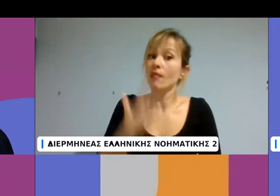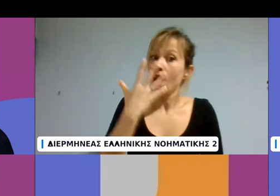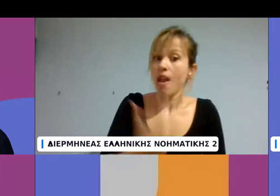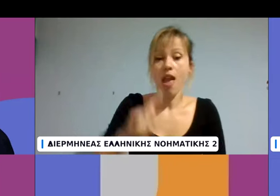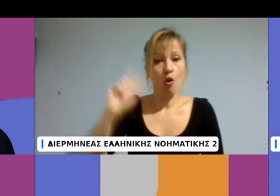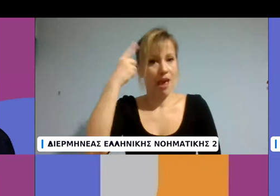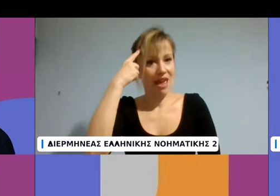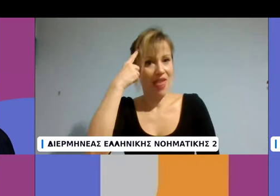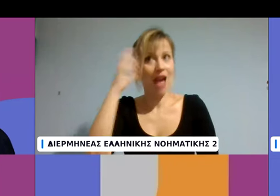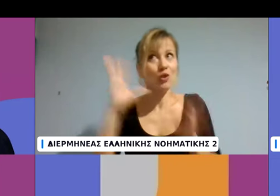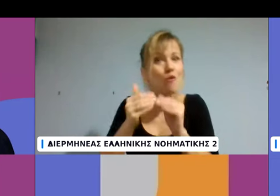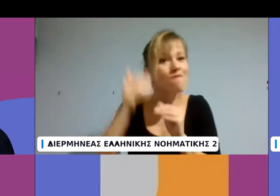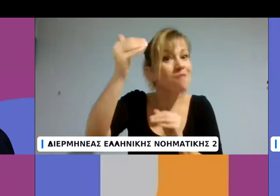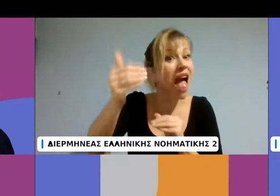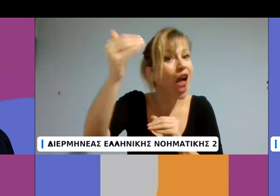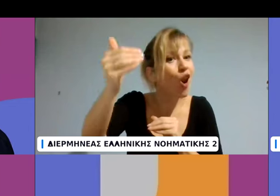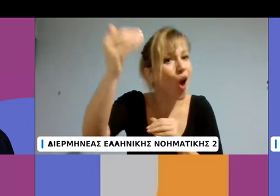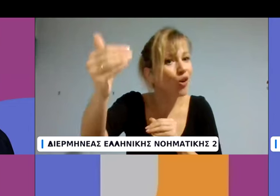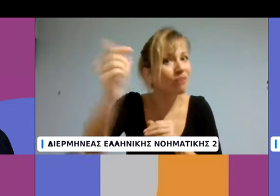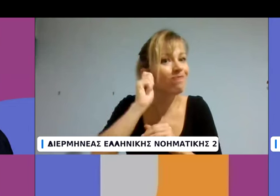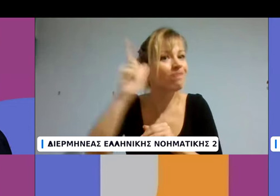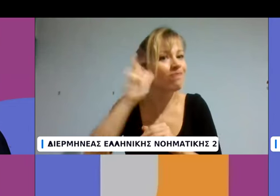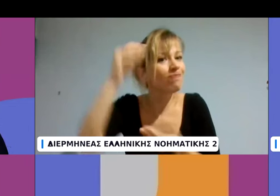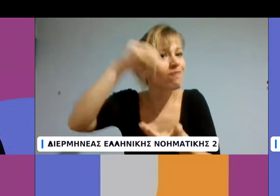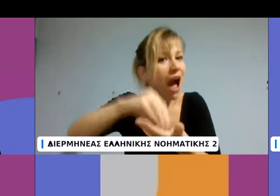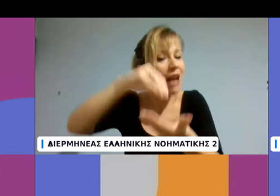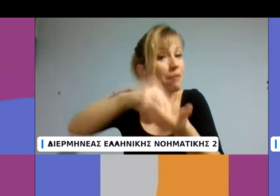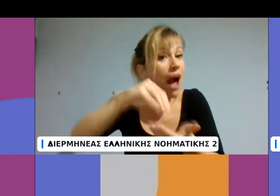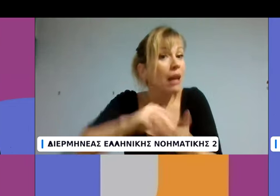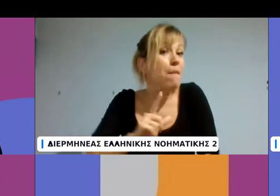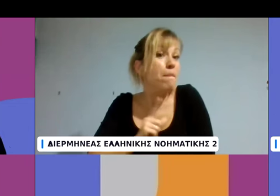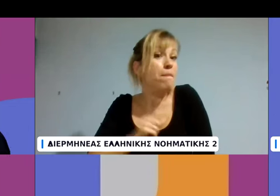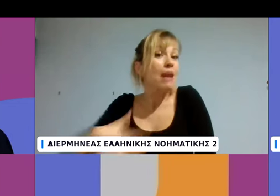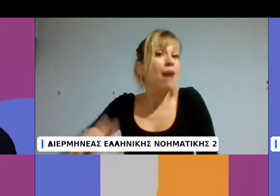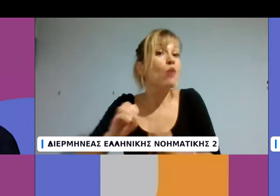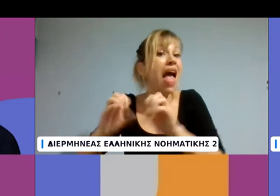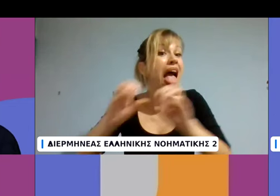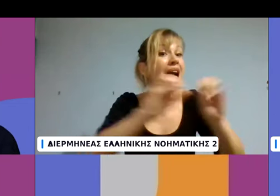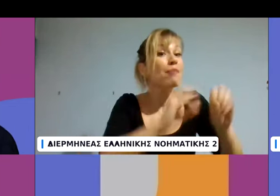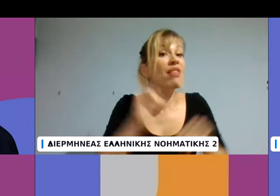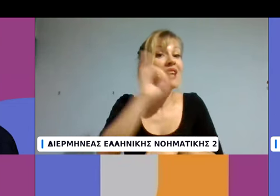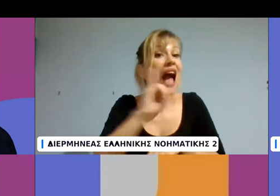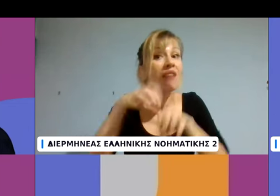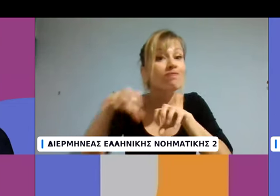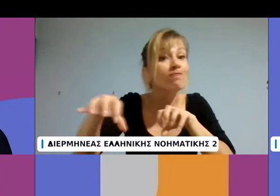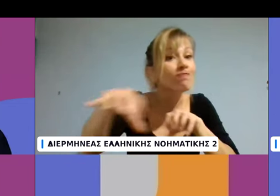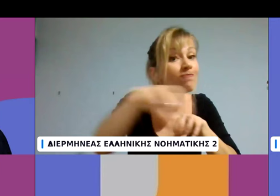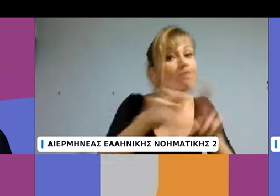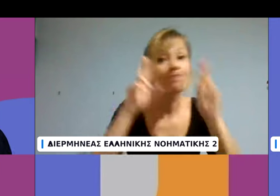για τα επόμενά μας βήματα. Περιμένουμε από τα εκπαιδευτικά ιδρύματα, κρατικά και ιδιωτικά, να